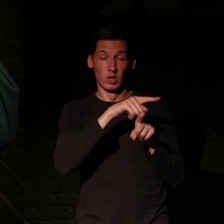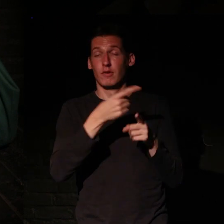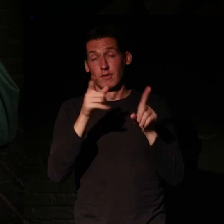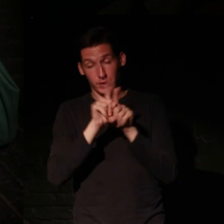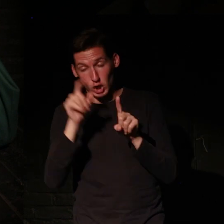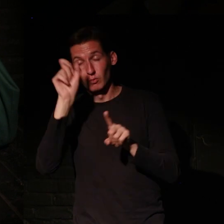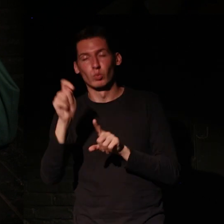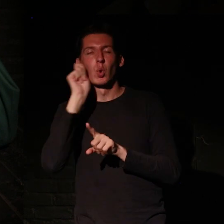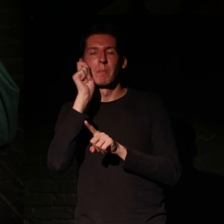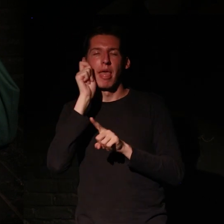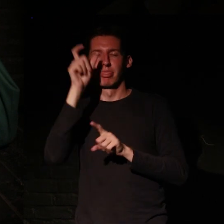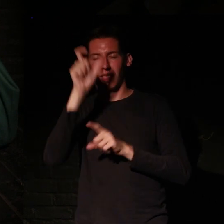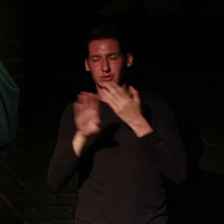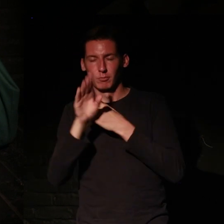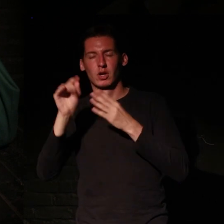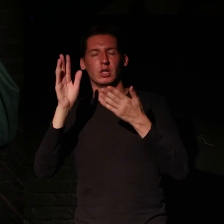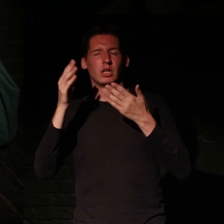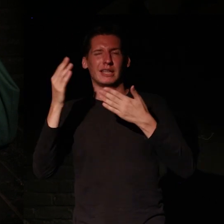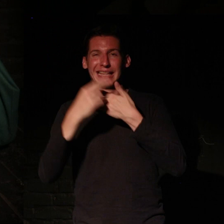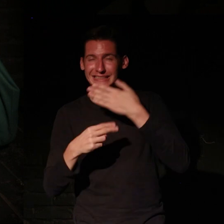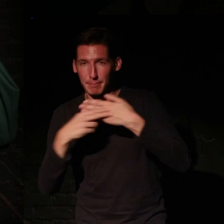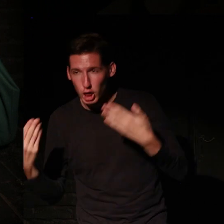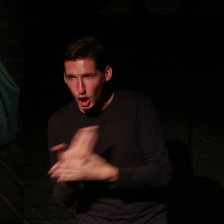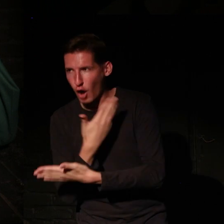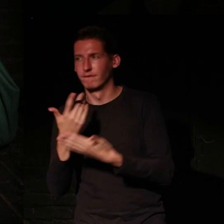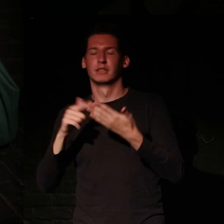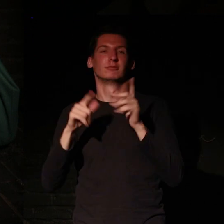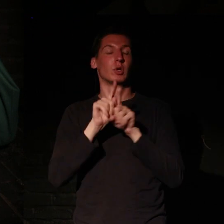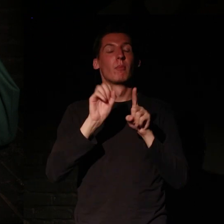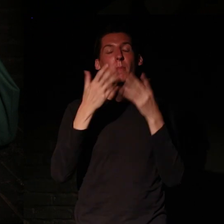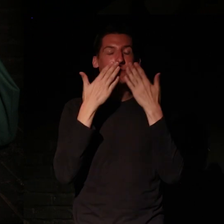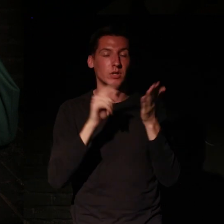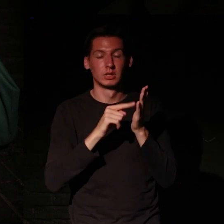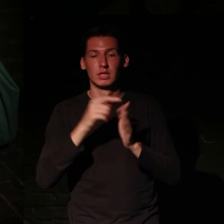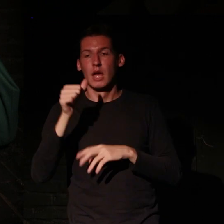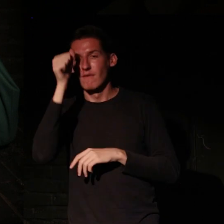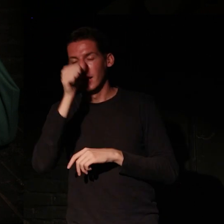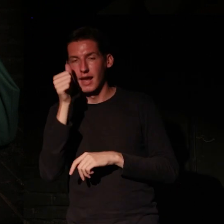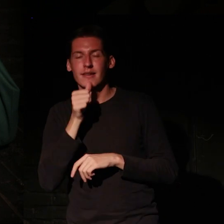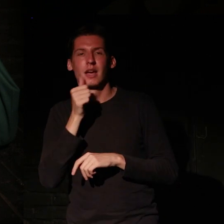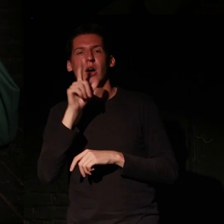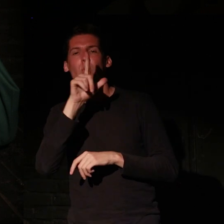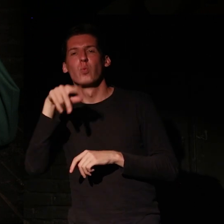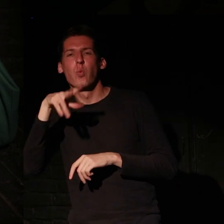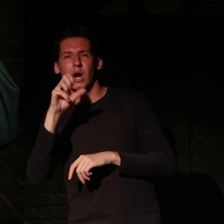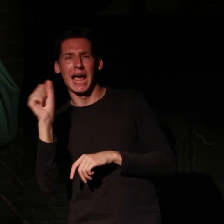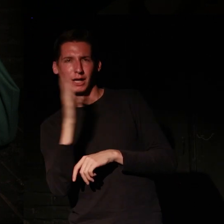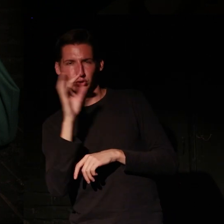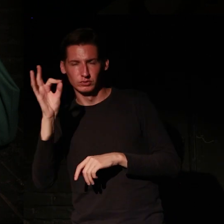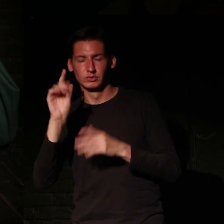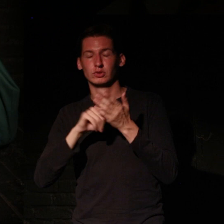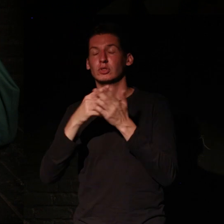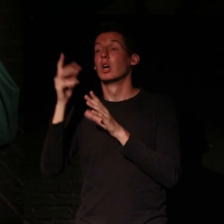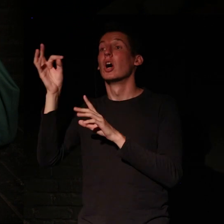Mamy też bohaterki w Nowym Testamencie. Mamy też wyraźnie powiedziane na przykład w Ewangelii Łukasza, że